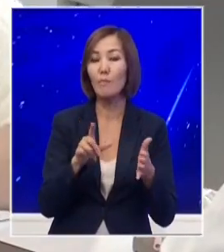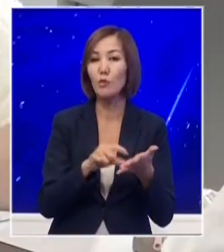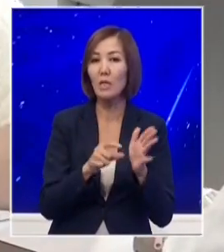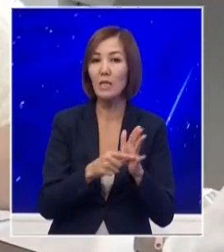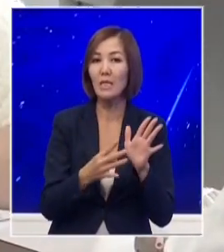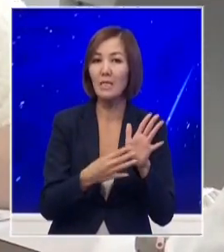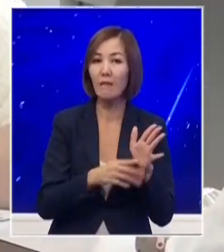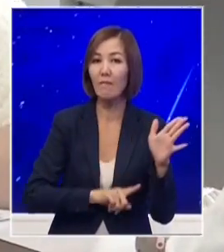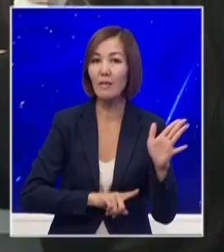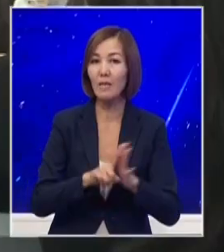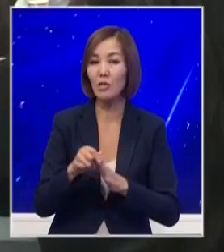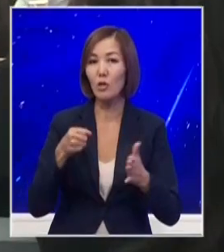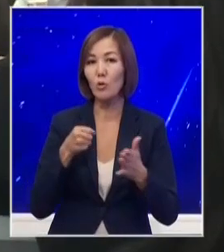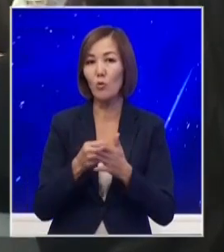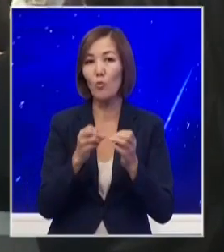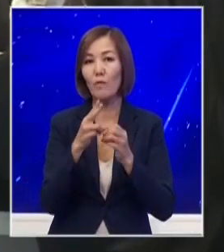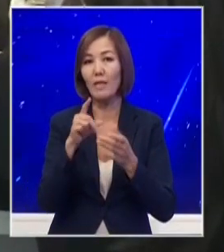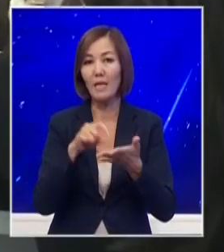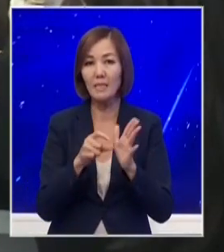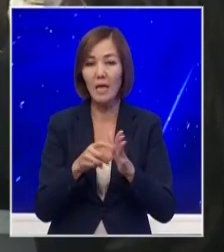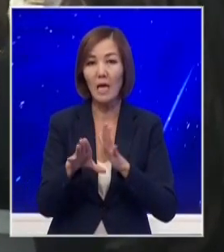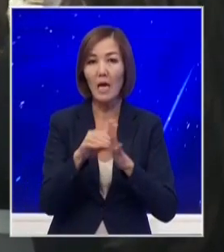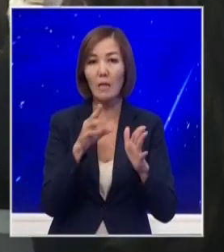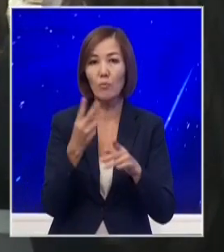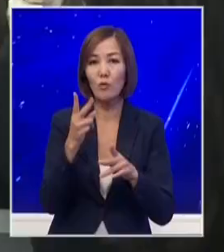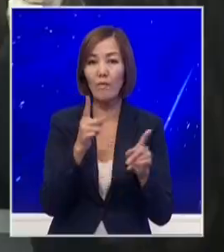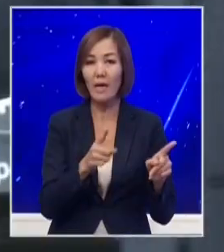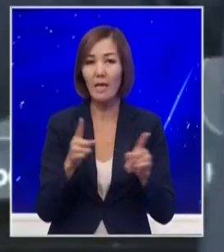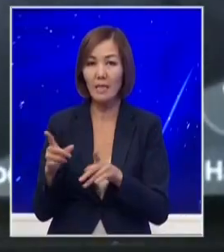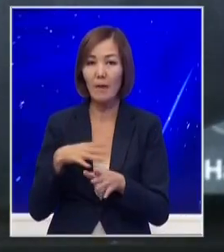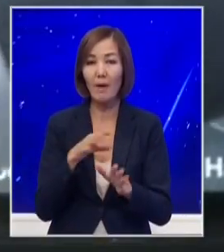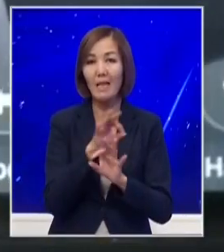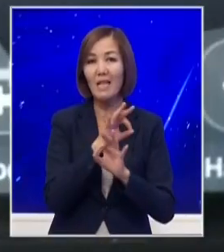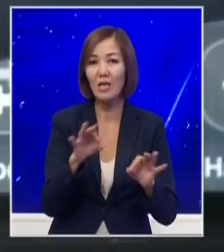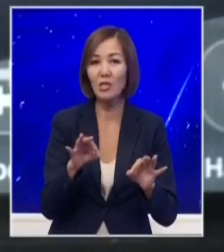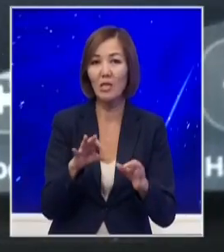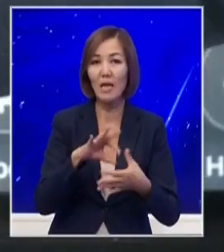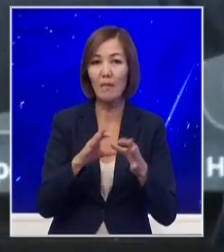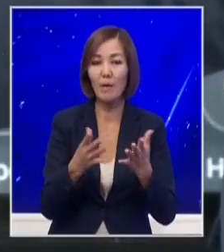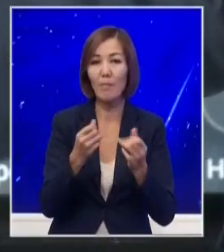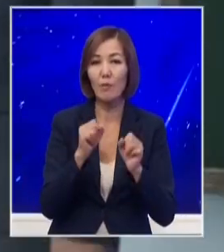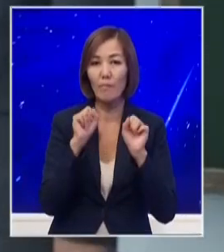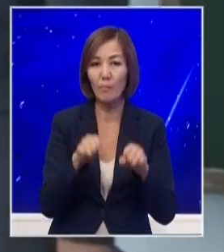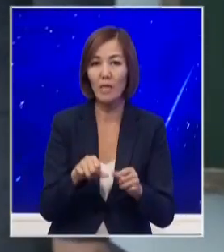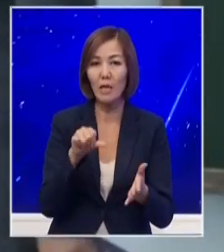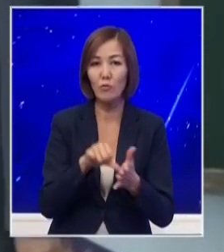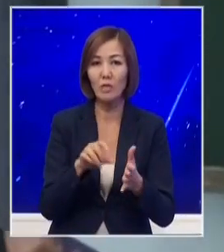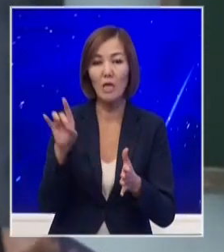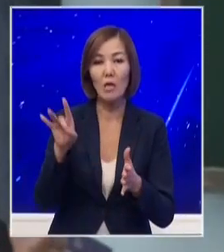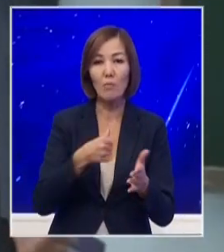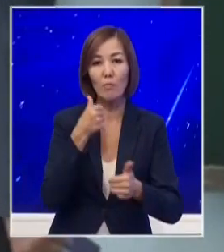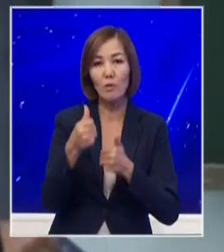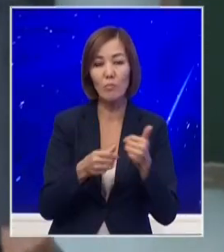с 9 по 12. Отбор проходит в два этапа. Отличники районных олимпиад получат возможность принять